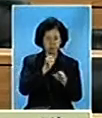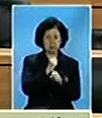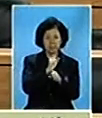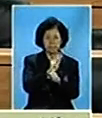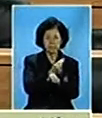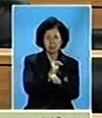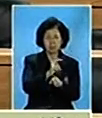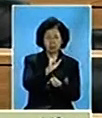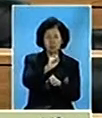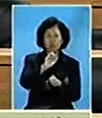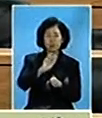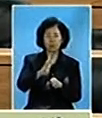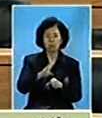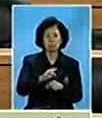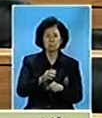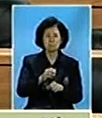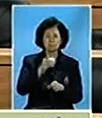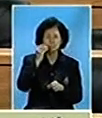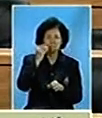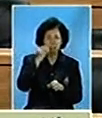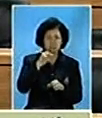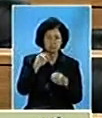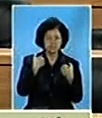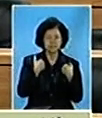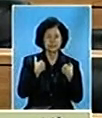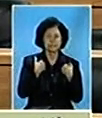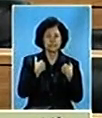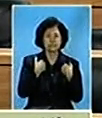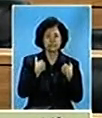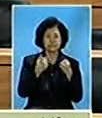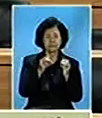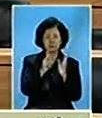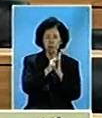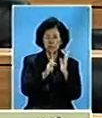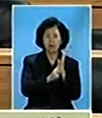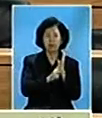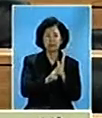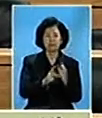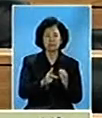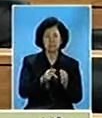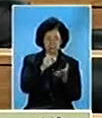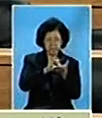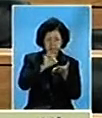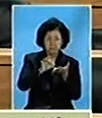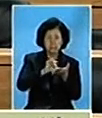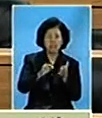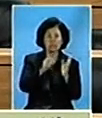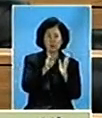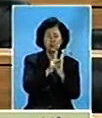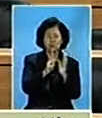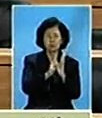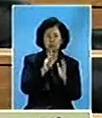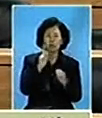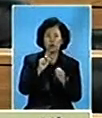วุฒิสภานะครับทุกครั้งที่เรามีการออกกฎหมายแล้วเราไปเขียนกฎกระทรวงระเบียบข้อบังคับอะไรต่างๆเนี่ยน